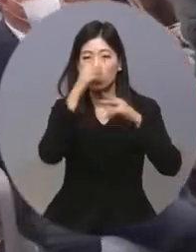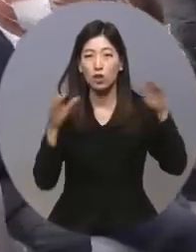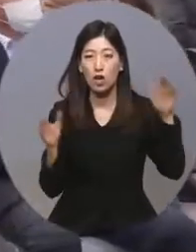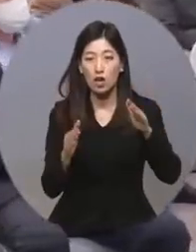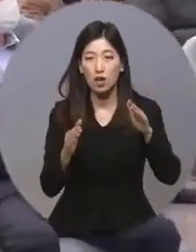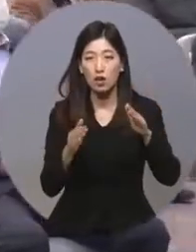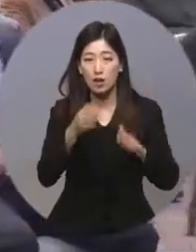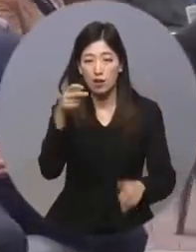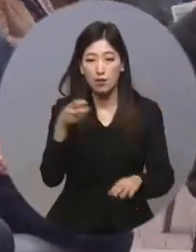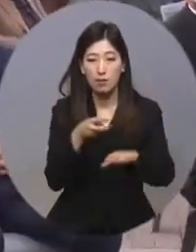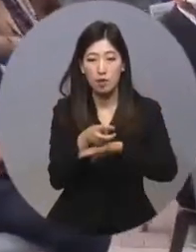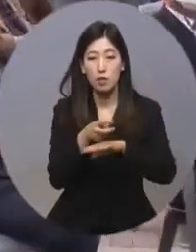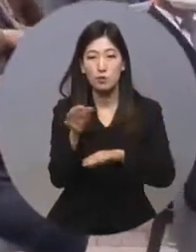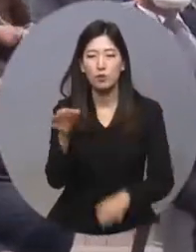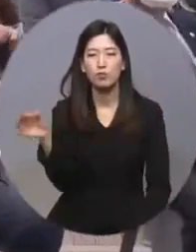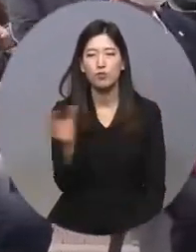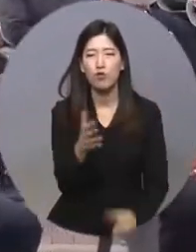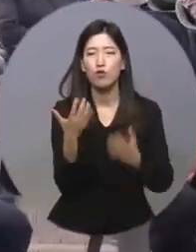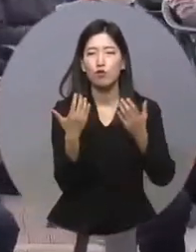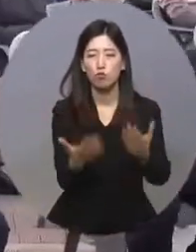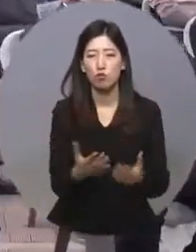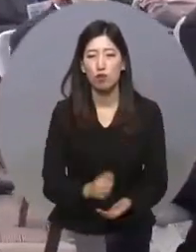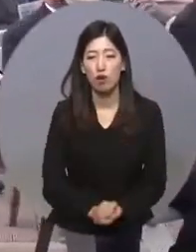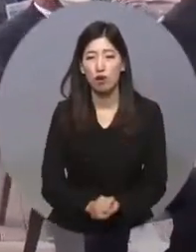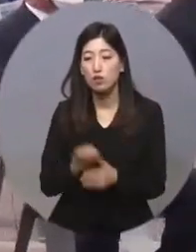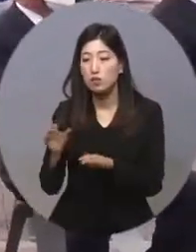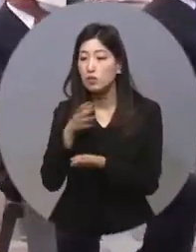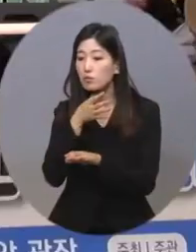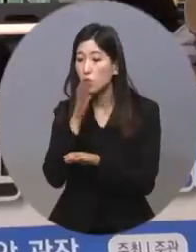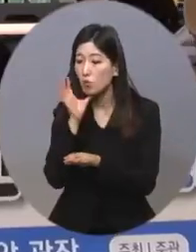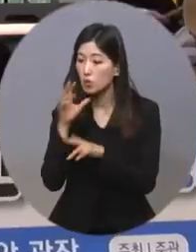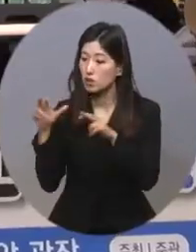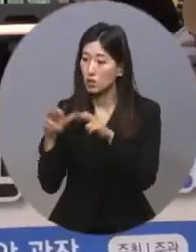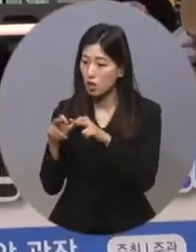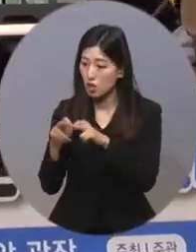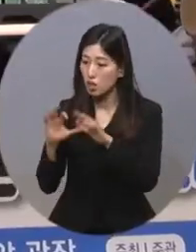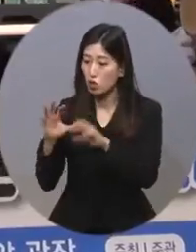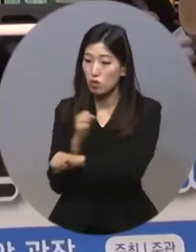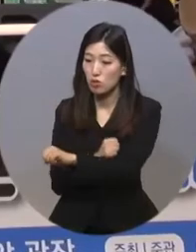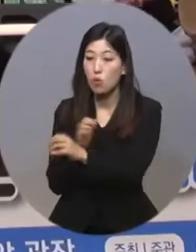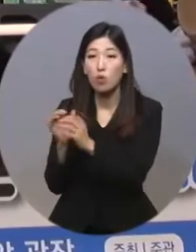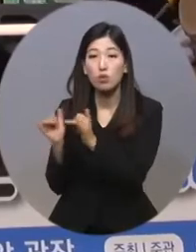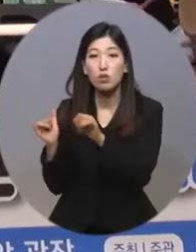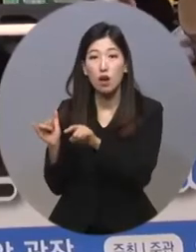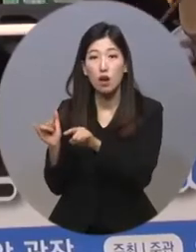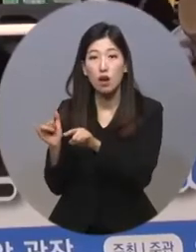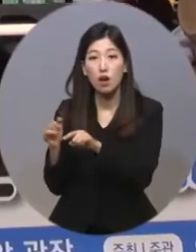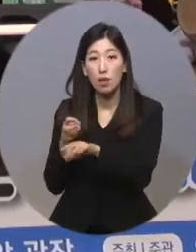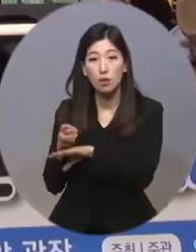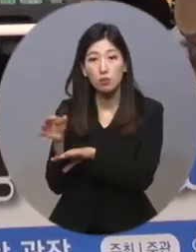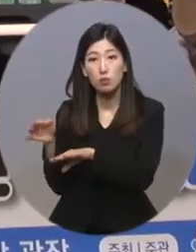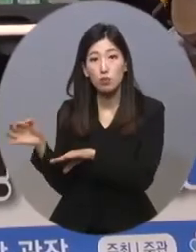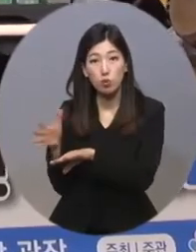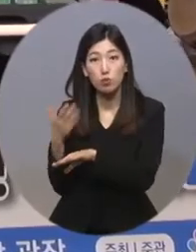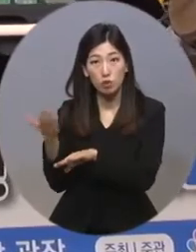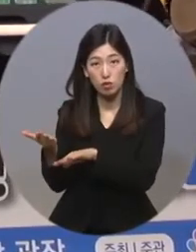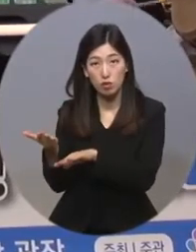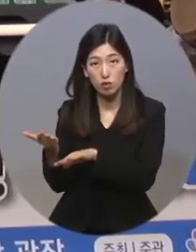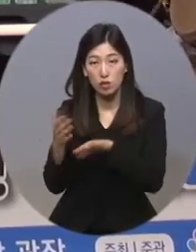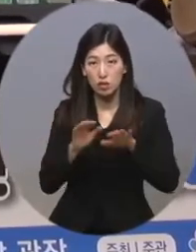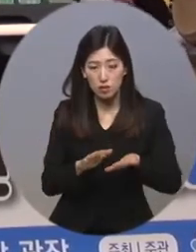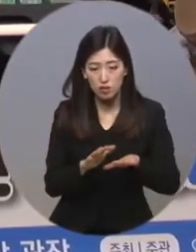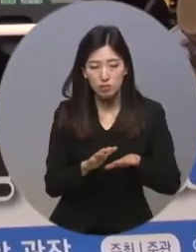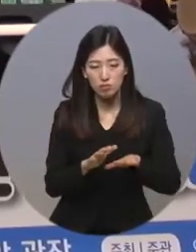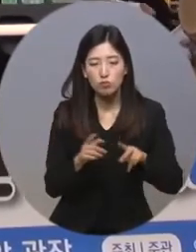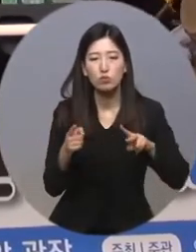개최했습니다. 노인, 장애인, 국가유공자 등의 버스비 정책을 추진했던 충청남도가 전국 최초로